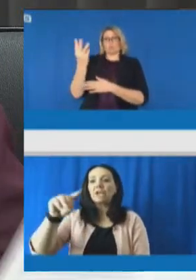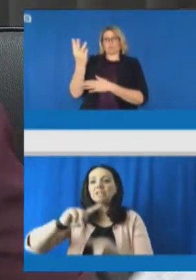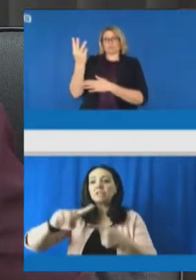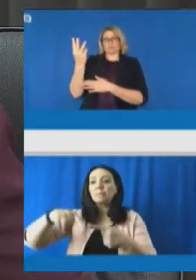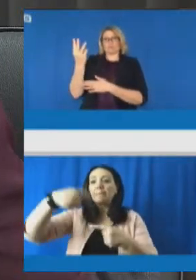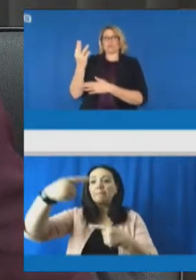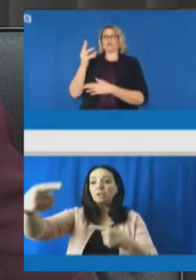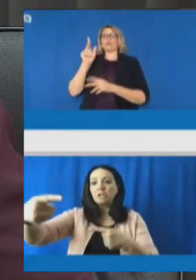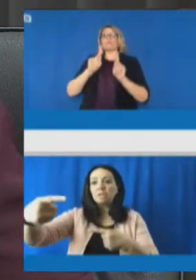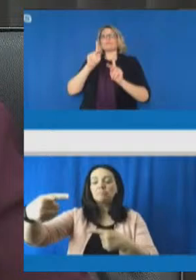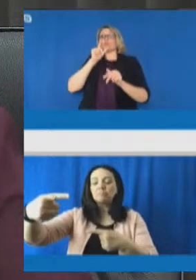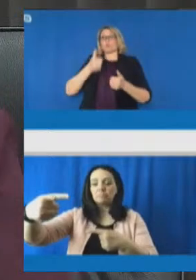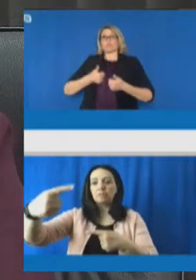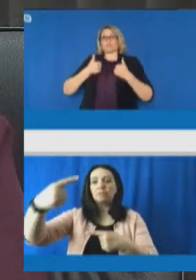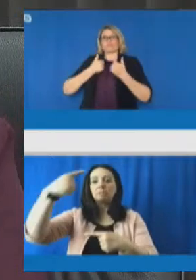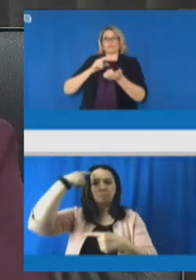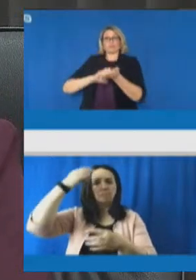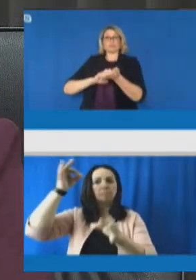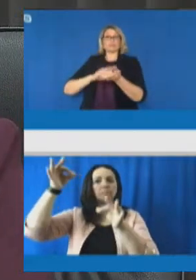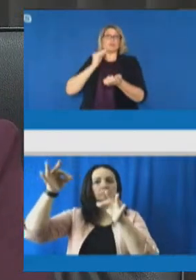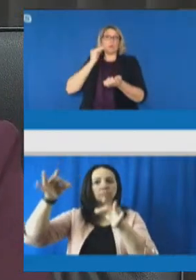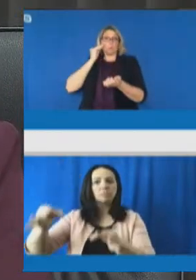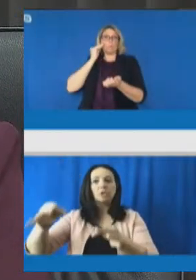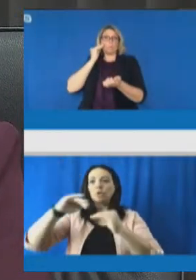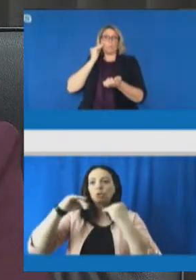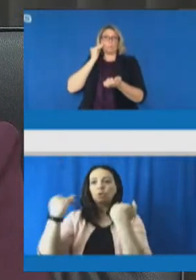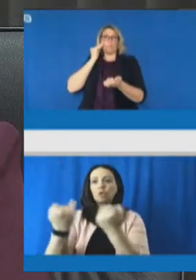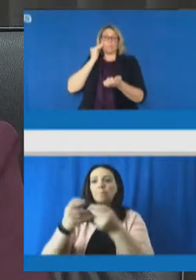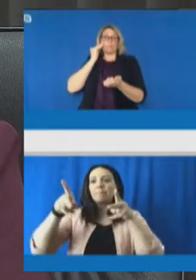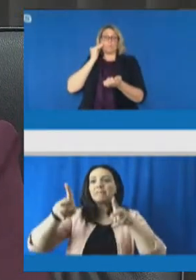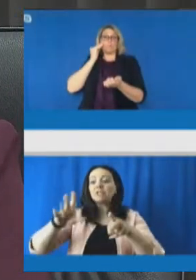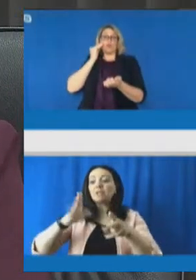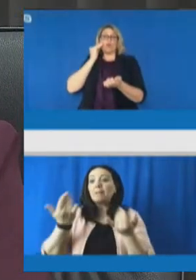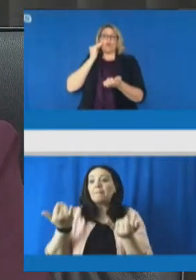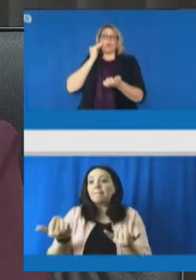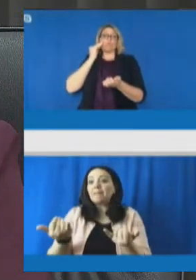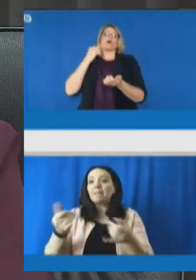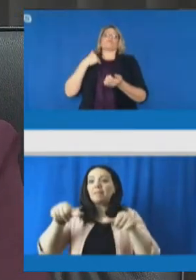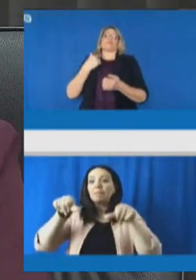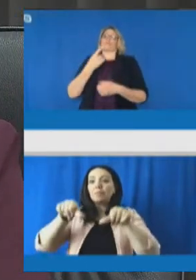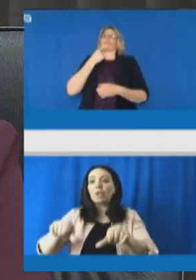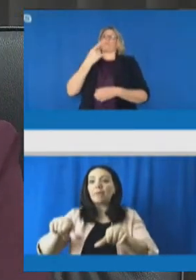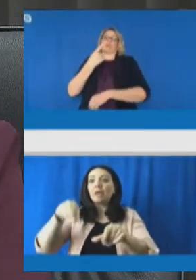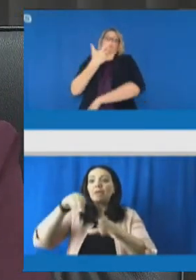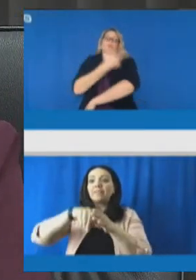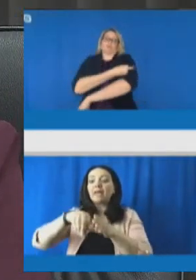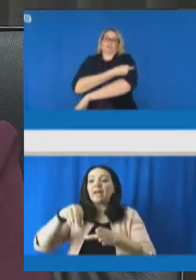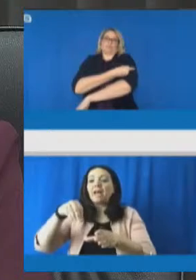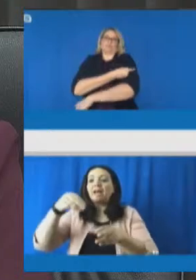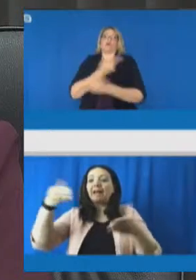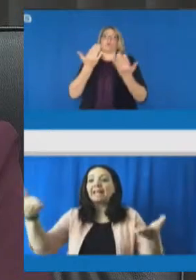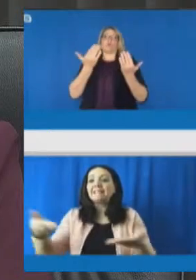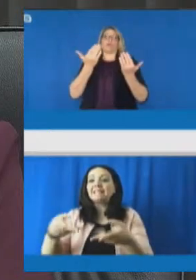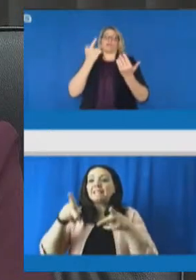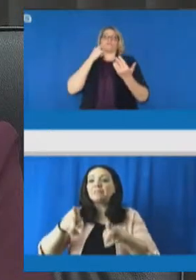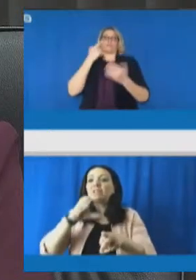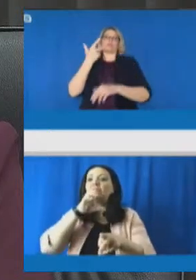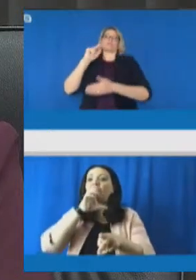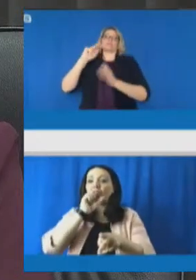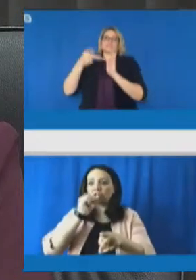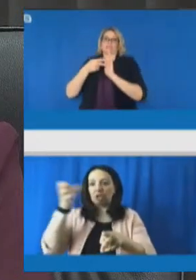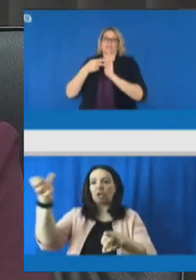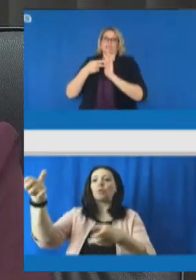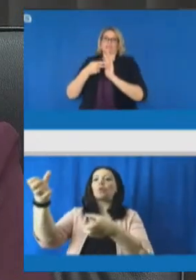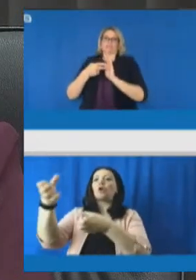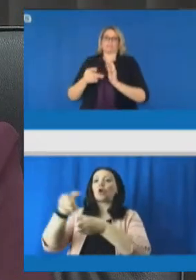locales. Veuillez garder à l'esprit que pour le moment, seules les personnes de plus de 85 ans ou la